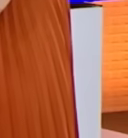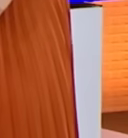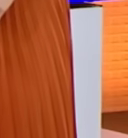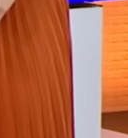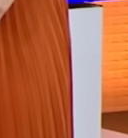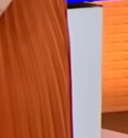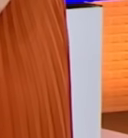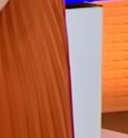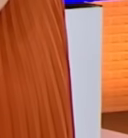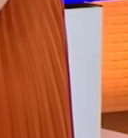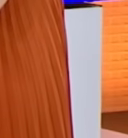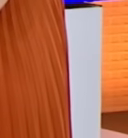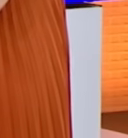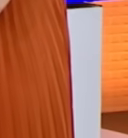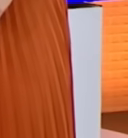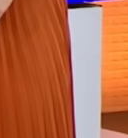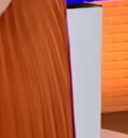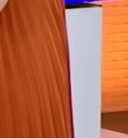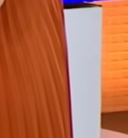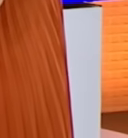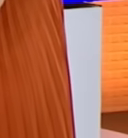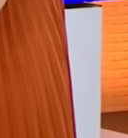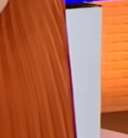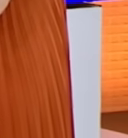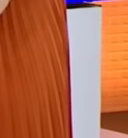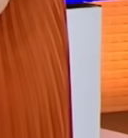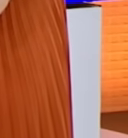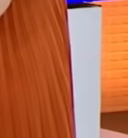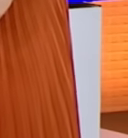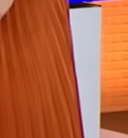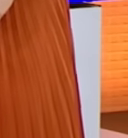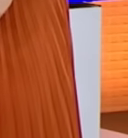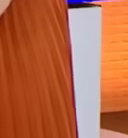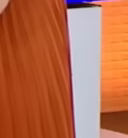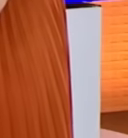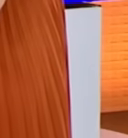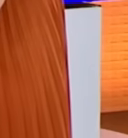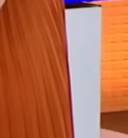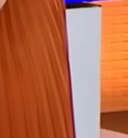mag-subscribe sa GMA Integrated News sa YouTube. Sa mga kapuso abroad, subaybayan